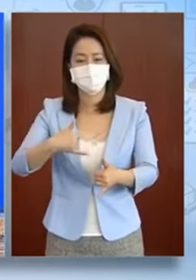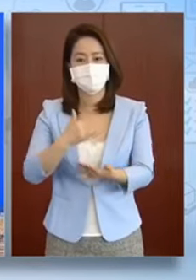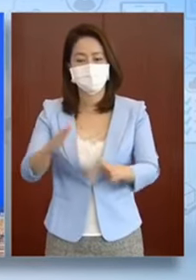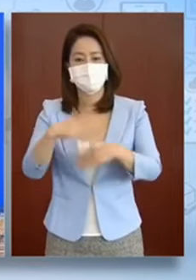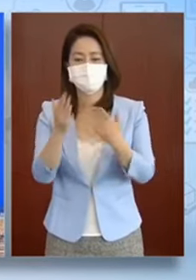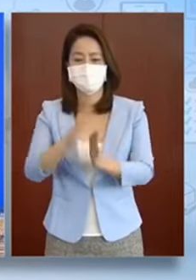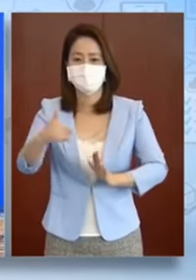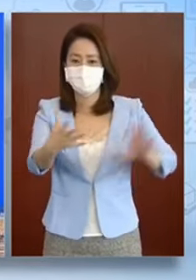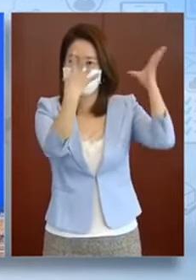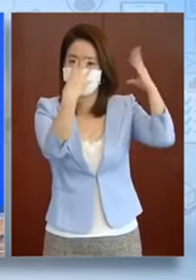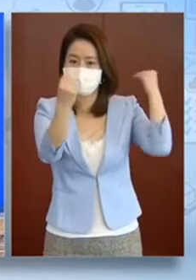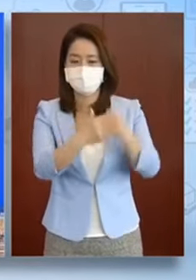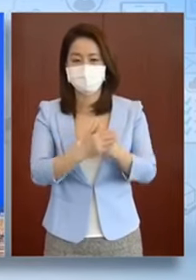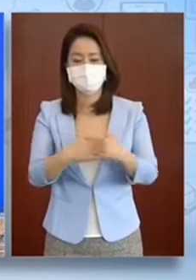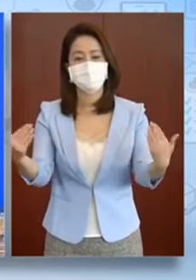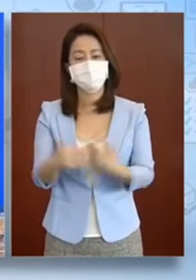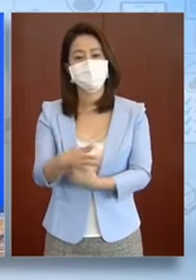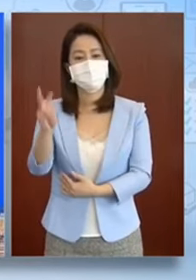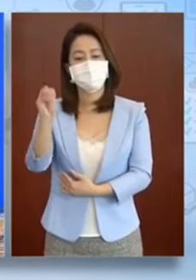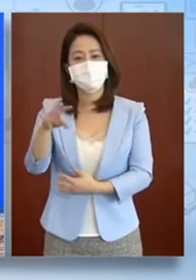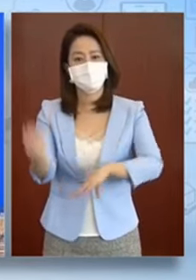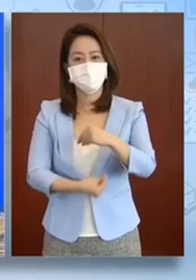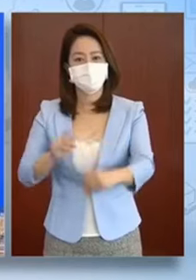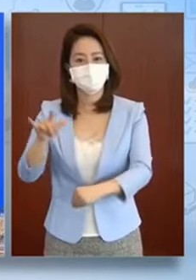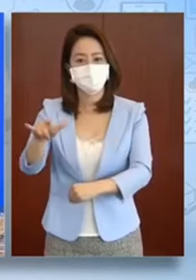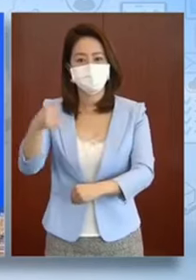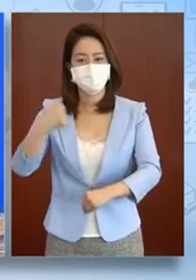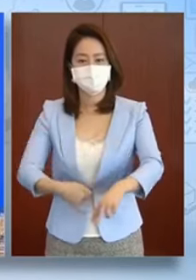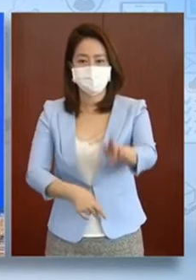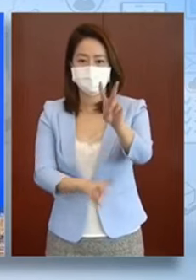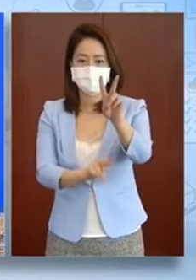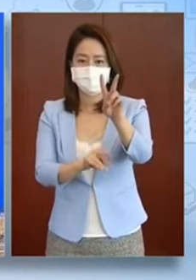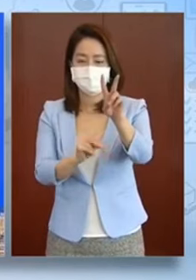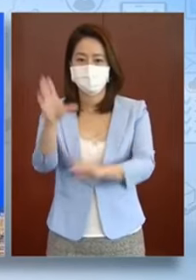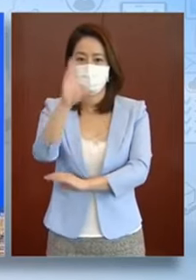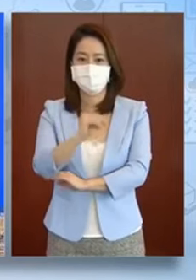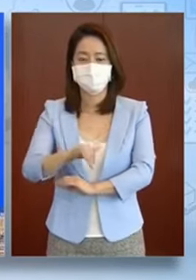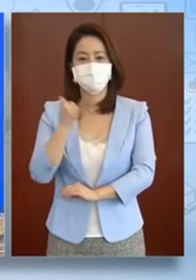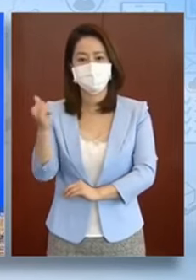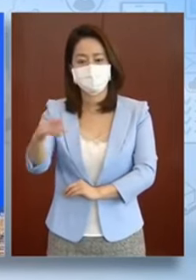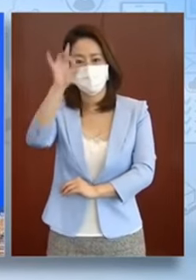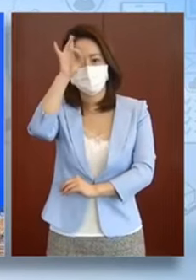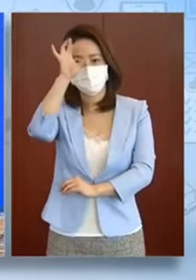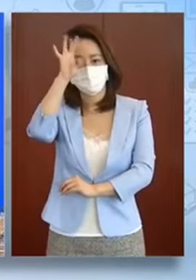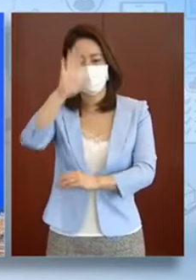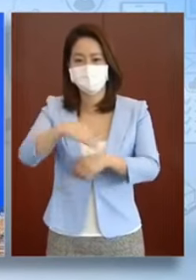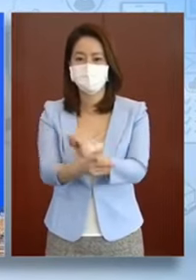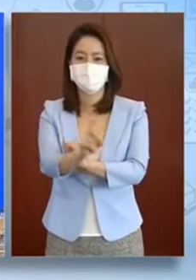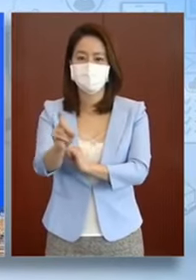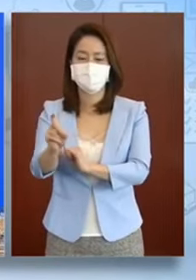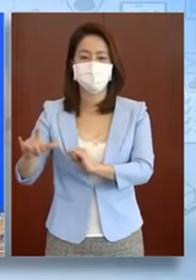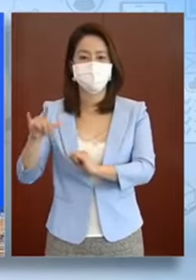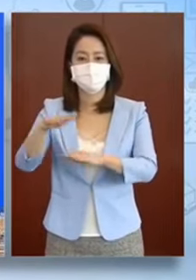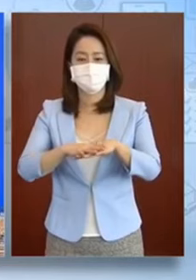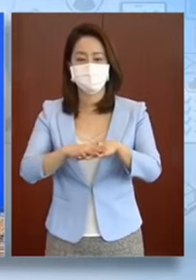利，经莫斯科转机后2月27日晚抵达浦东国际机场，